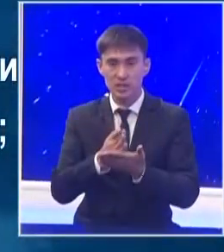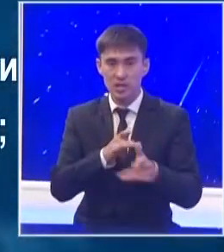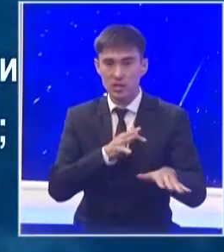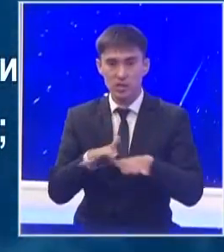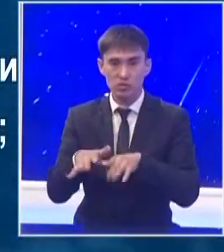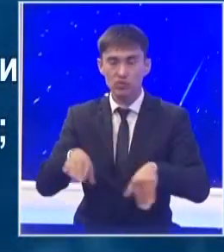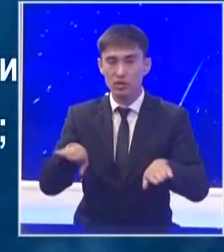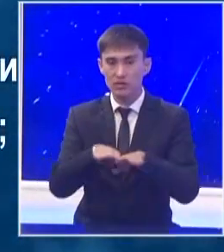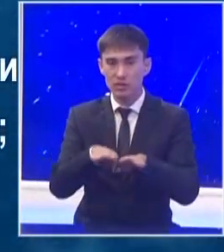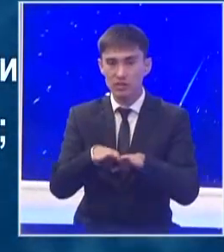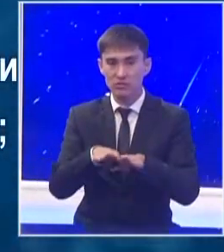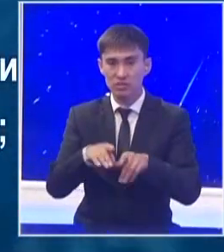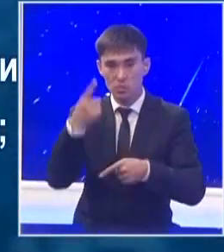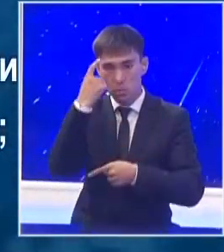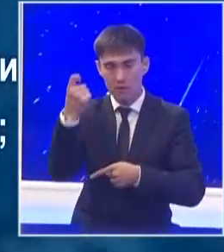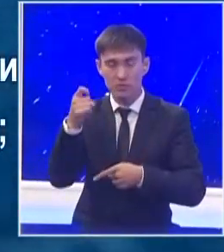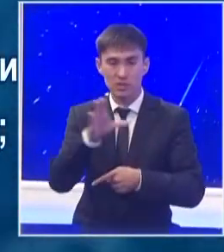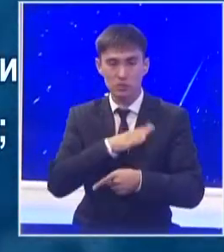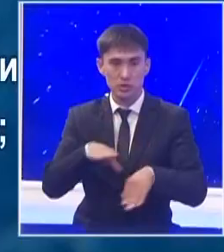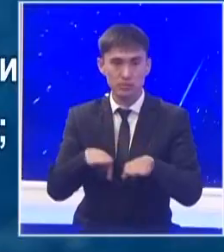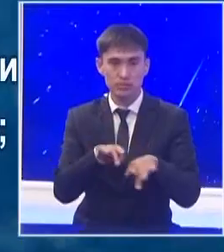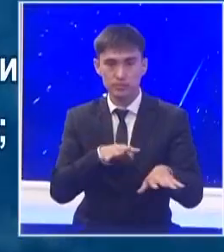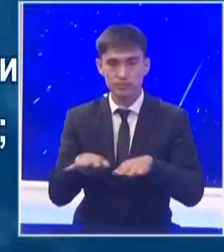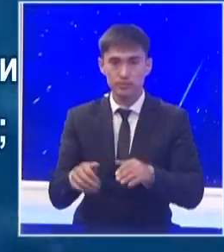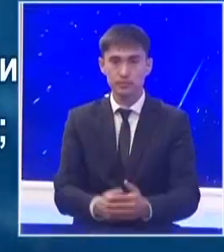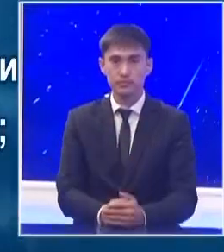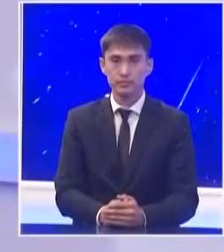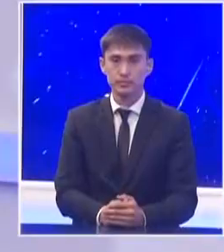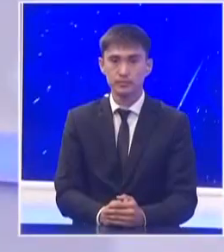Действуйте в соответствии с переданным сообщением.